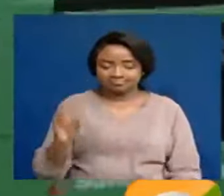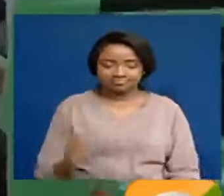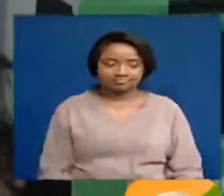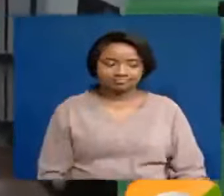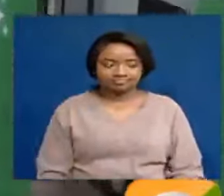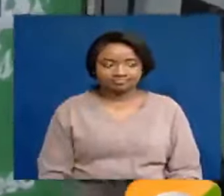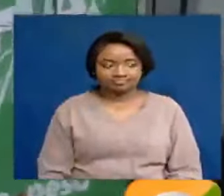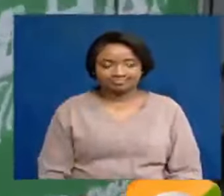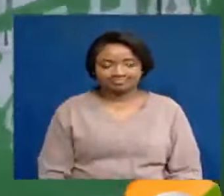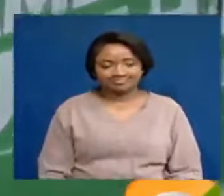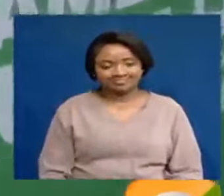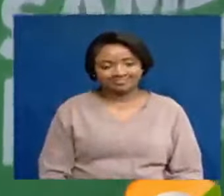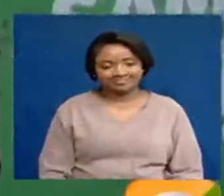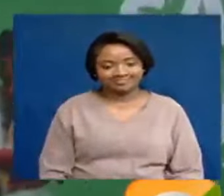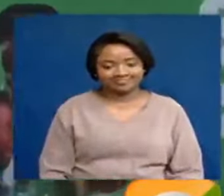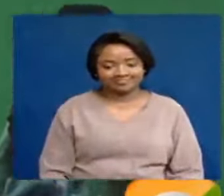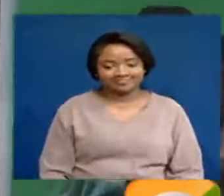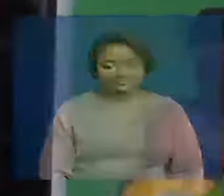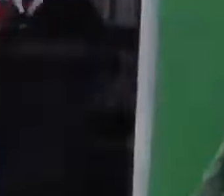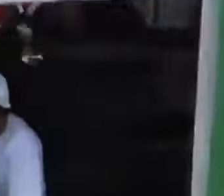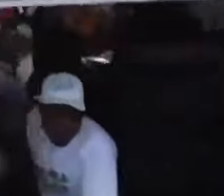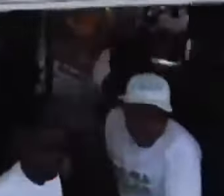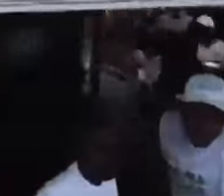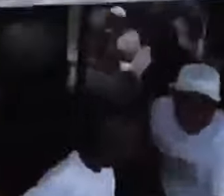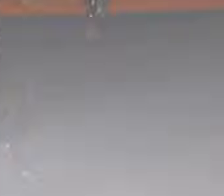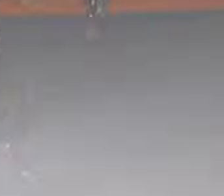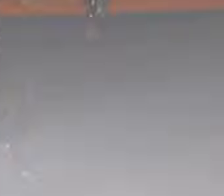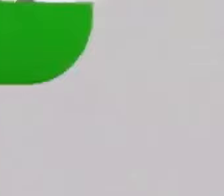Citizen, kutoka county ya Kakamega.